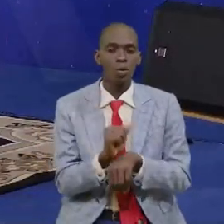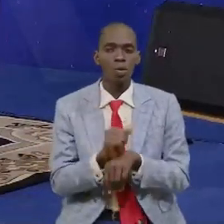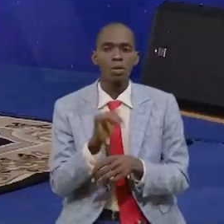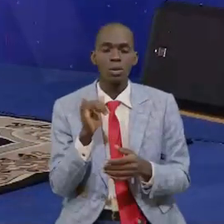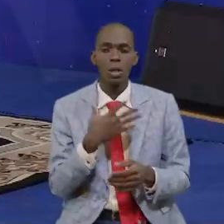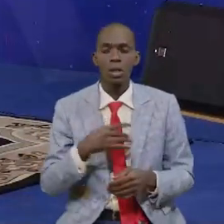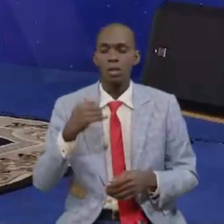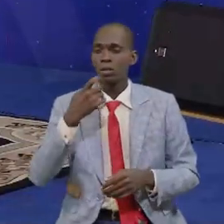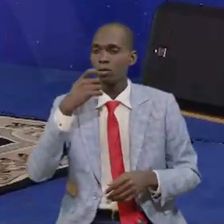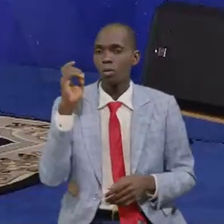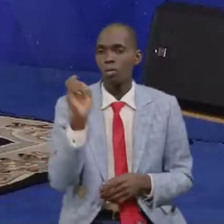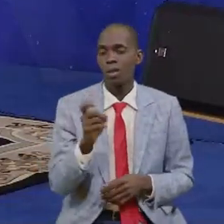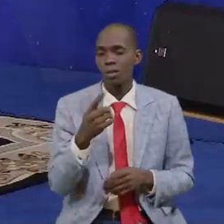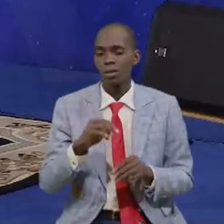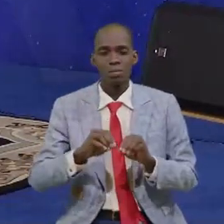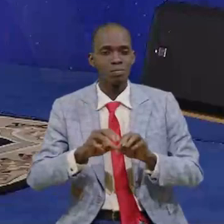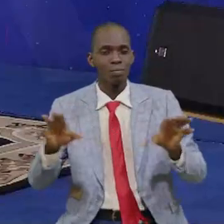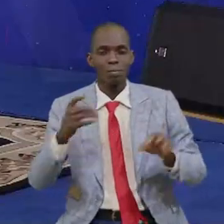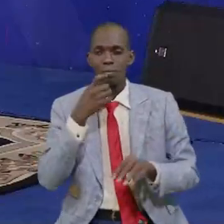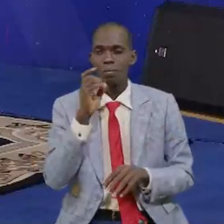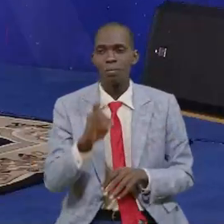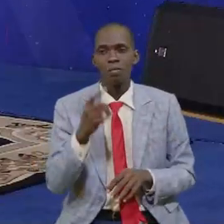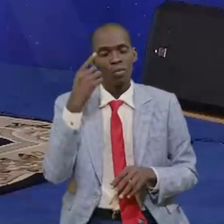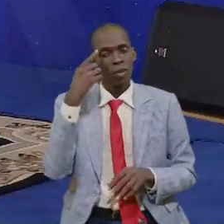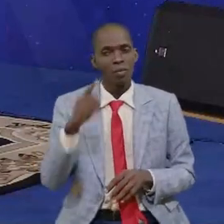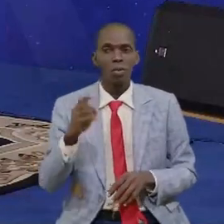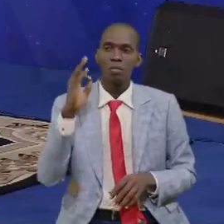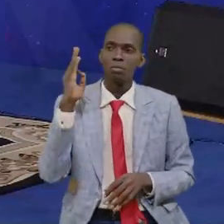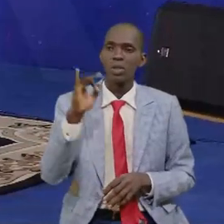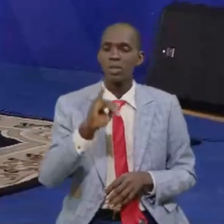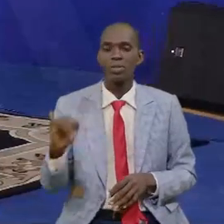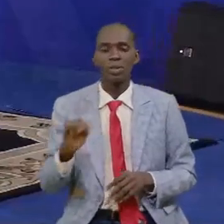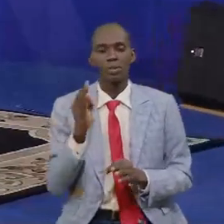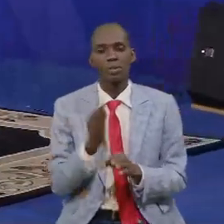donné. Le mandat explicite du ministère de la foi.